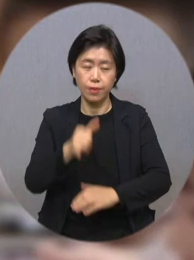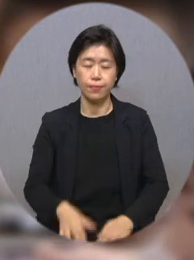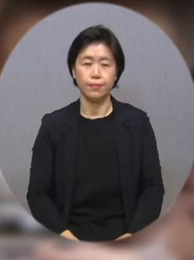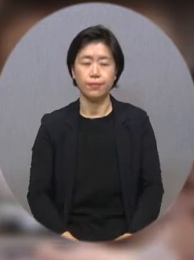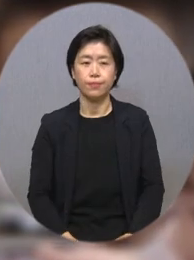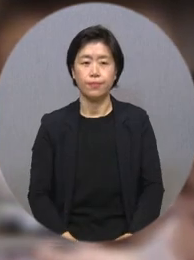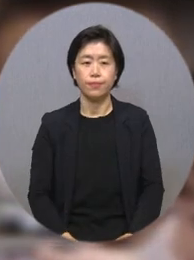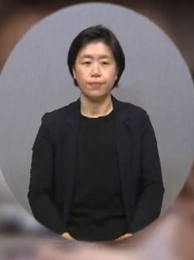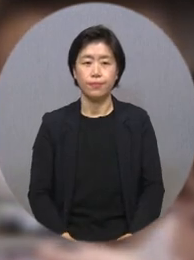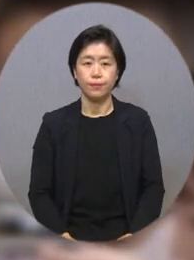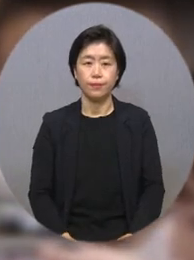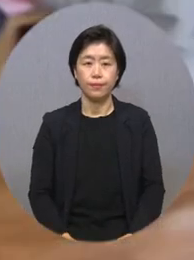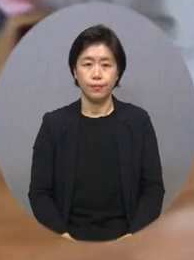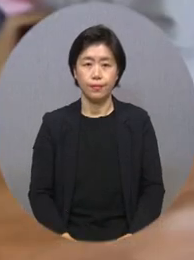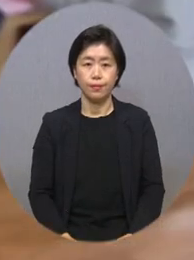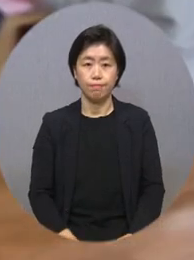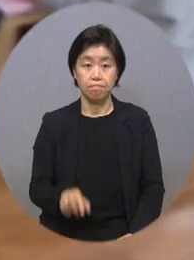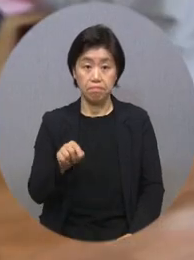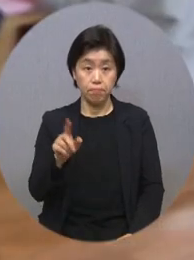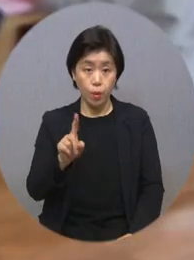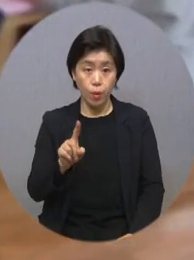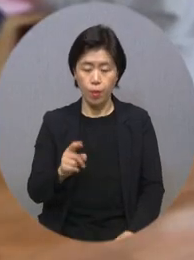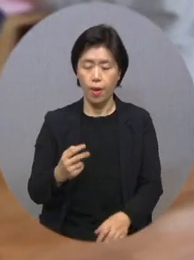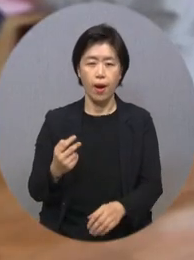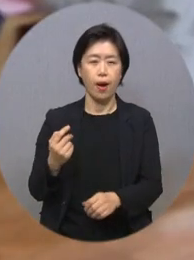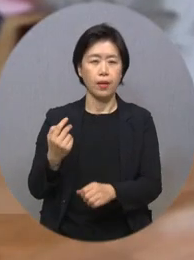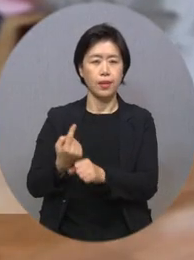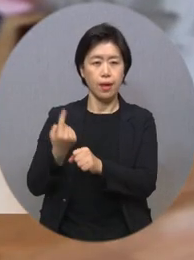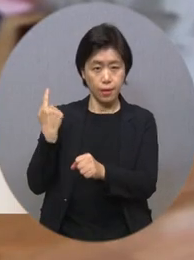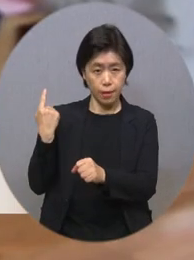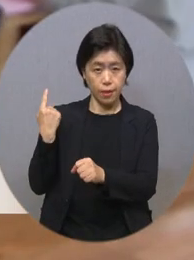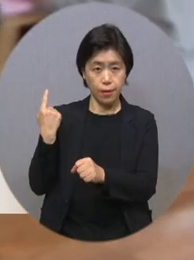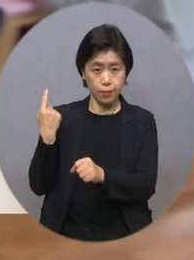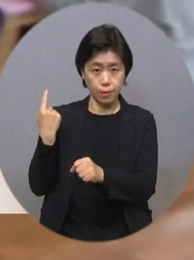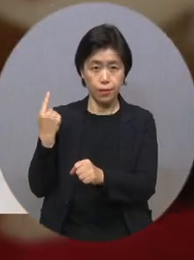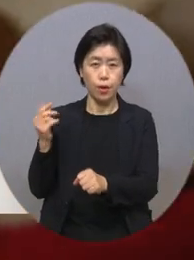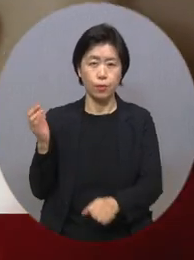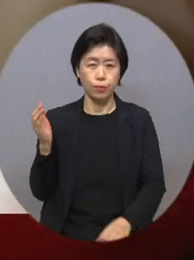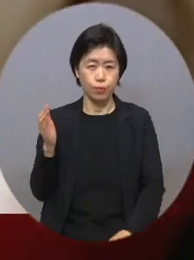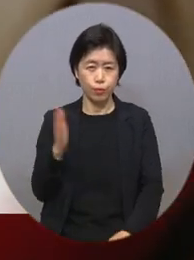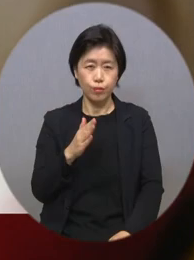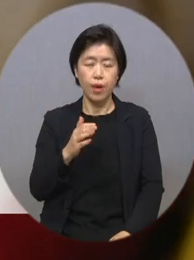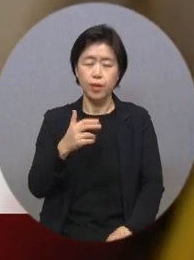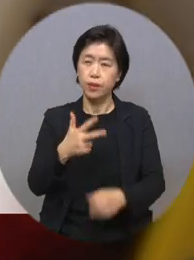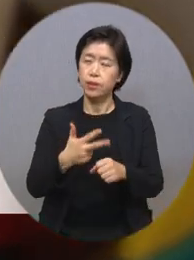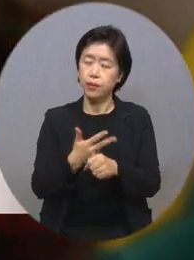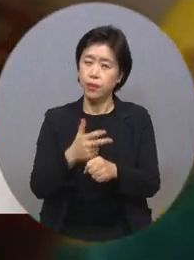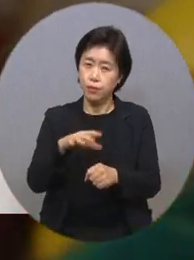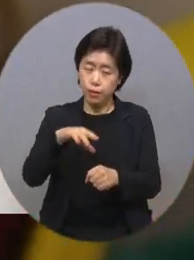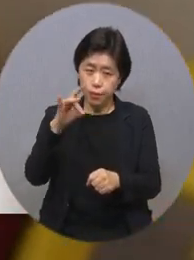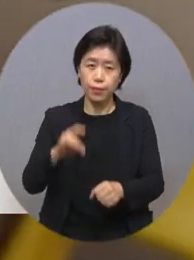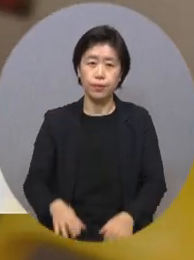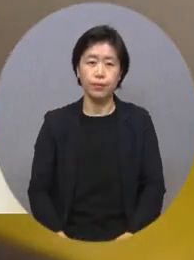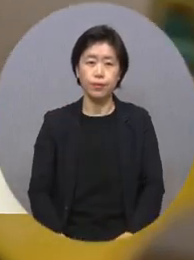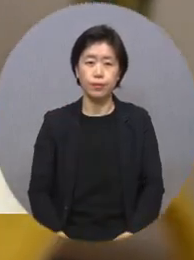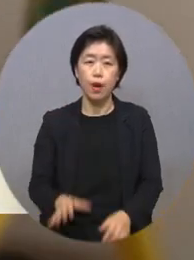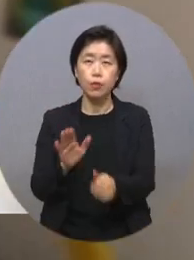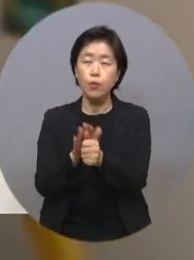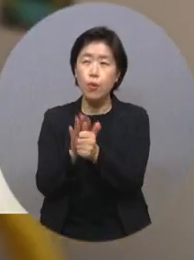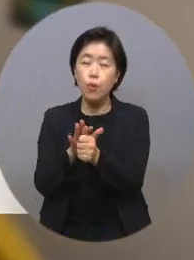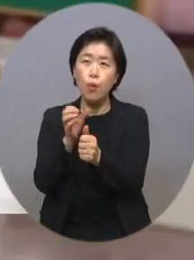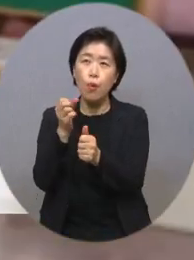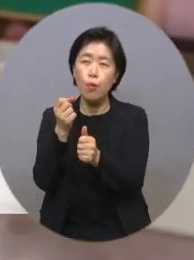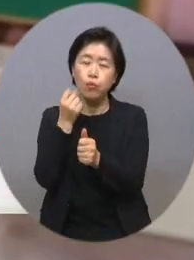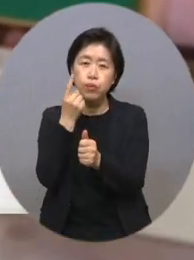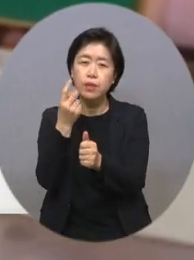됩니다 이는 지난 2천 20 학년도 에 7년 만에 최초로 누리과정 지원금을 월 2만원 인상한 데